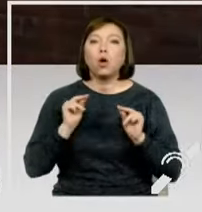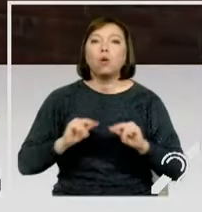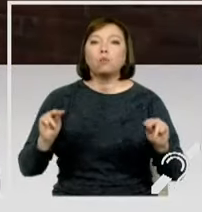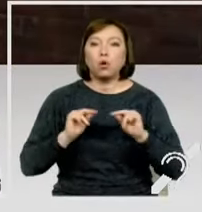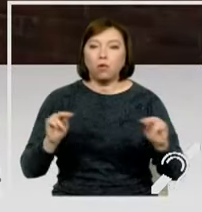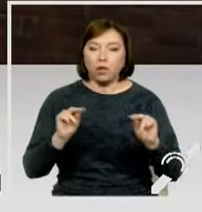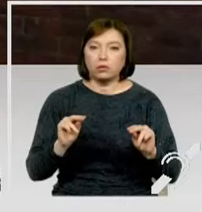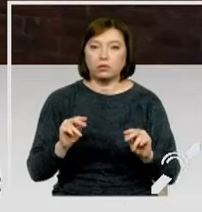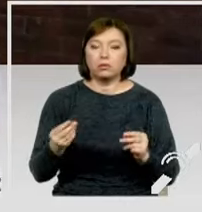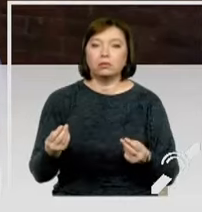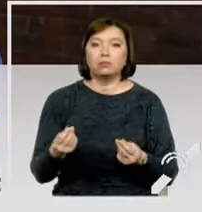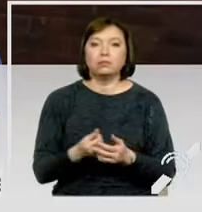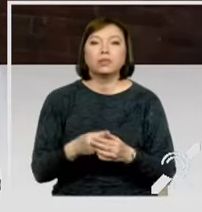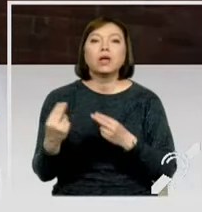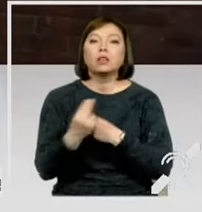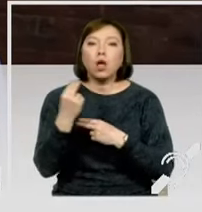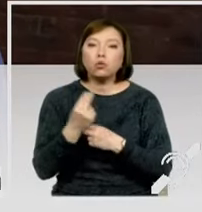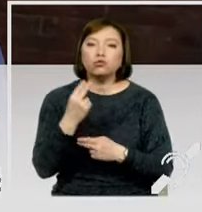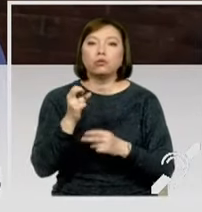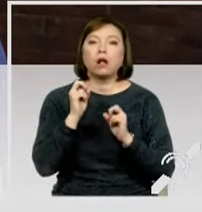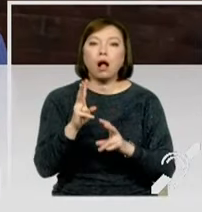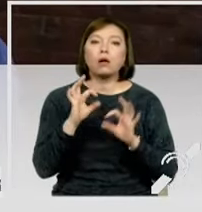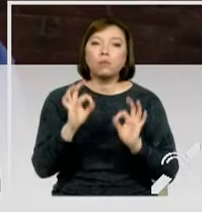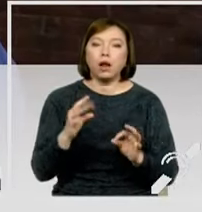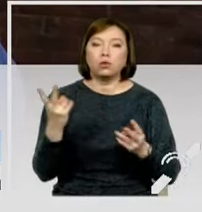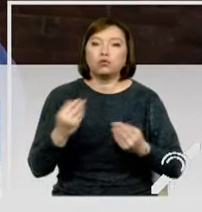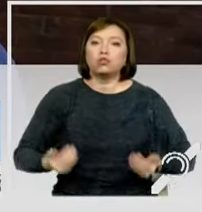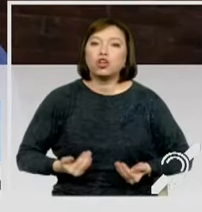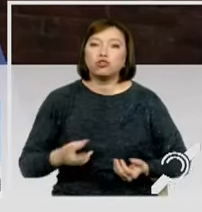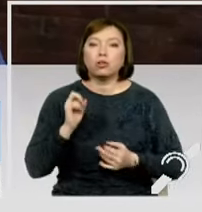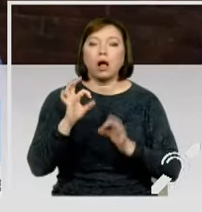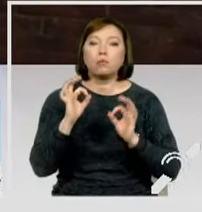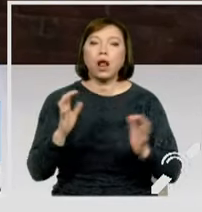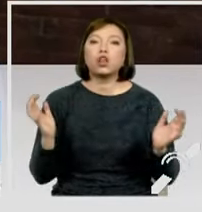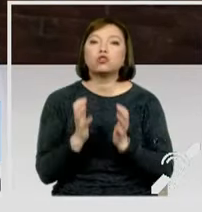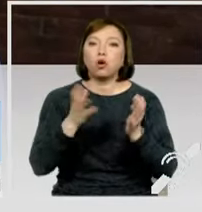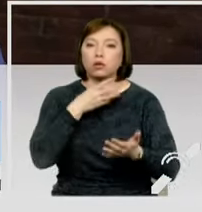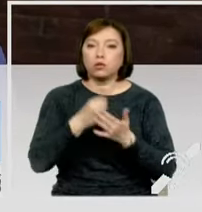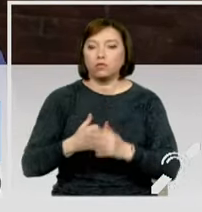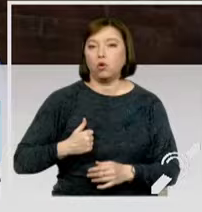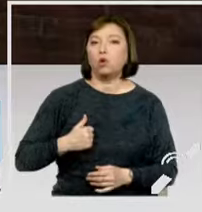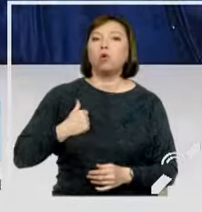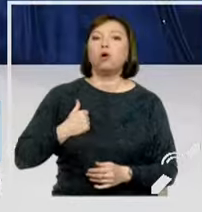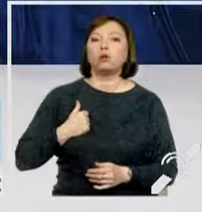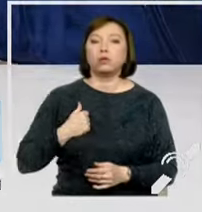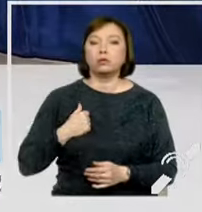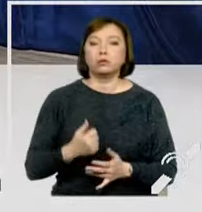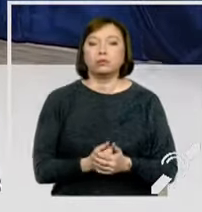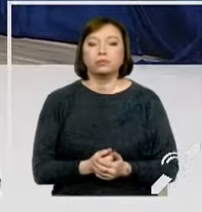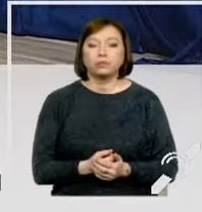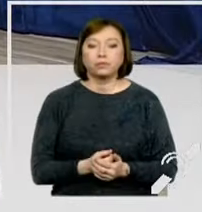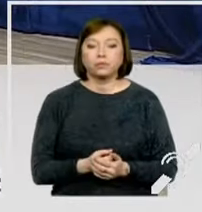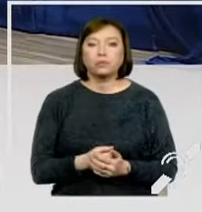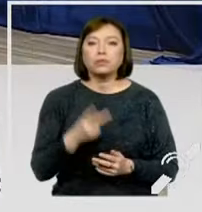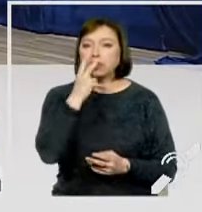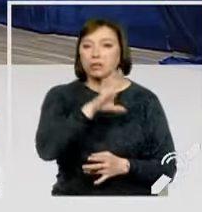dă o lecție de cum ar trebui să trăim, de cum ar trebui să ne păstrăm mândria, să ne păstrăm coloana vertebrală dreaptă în